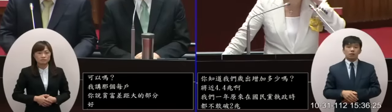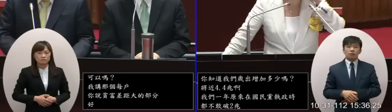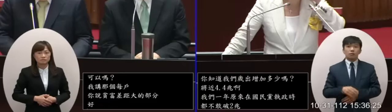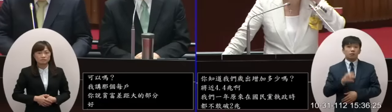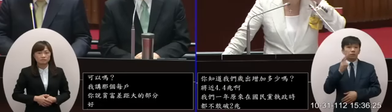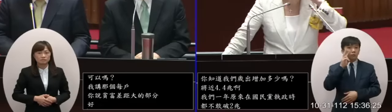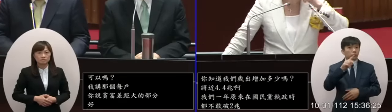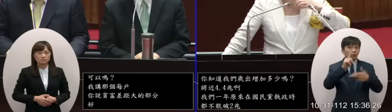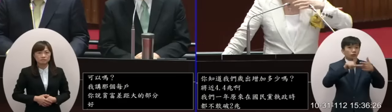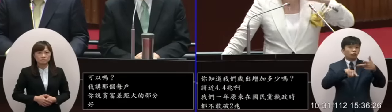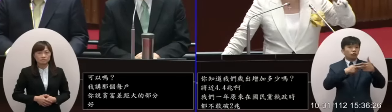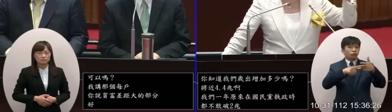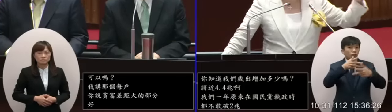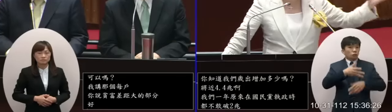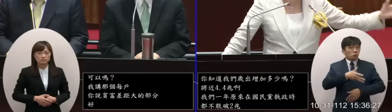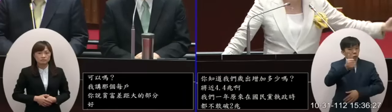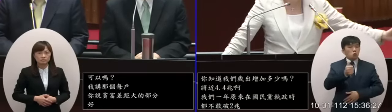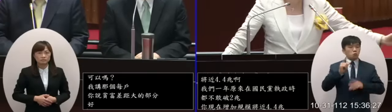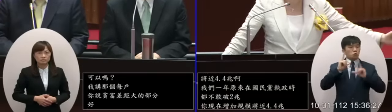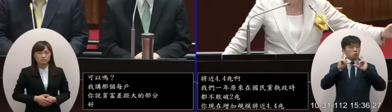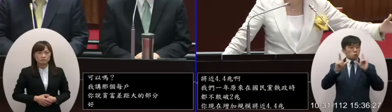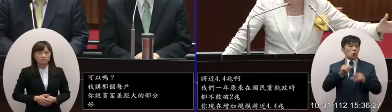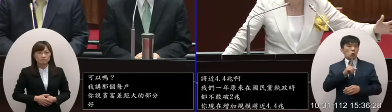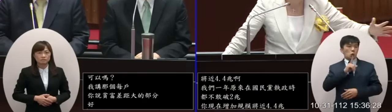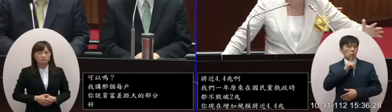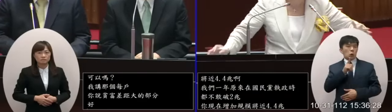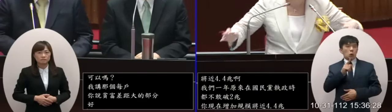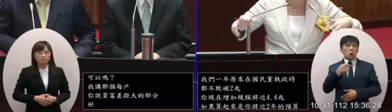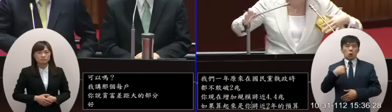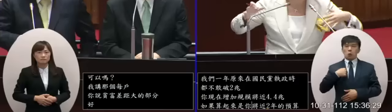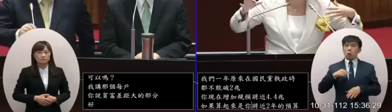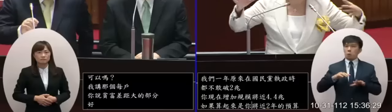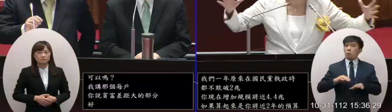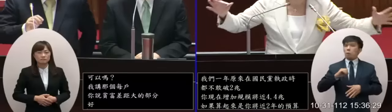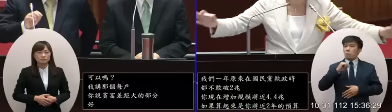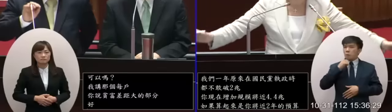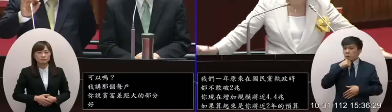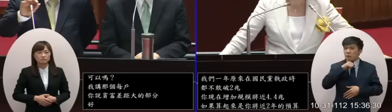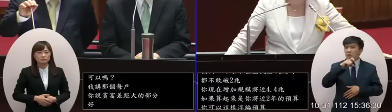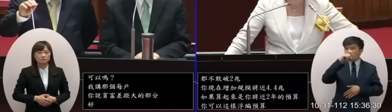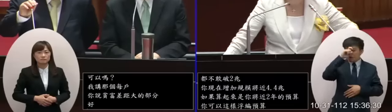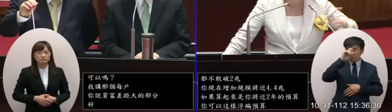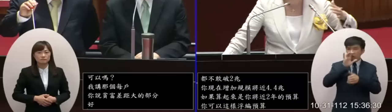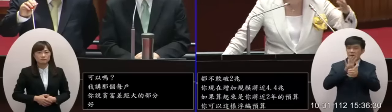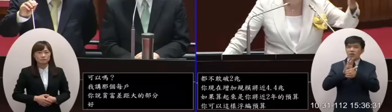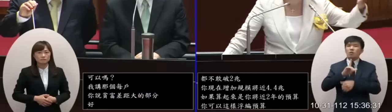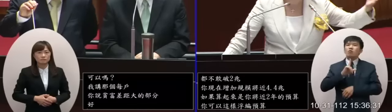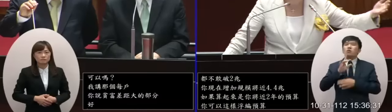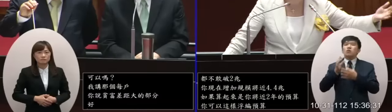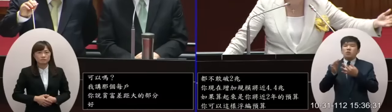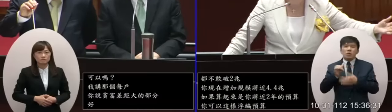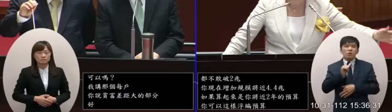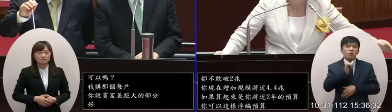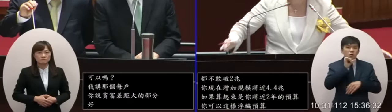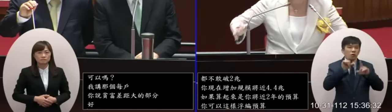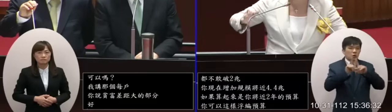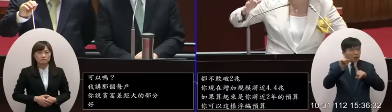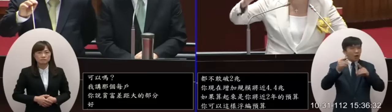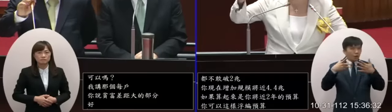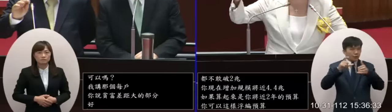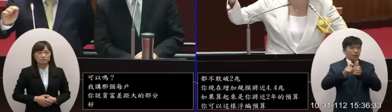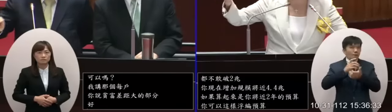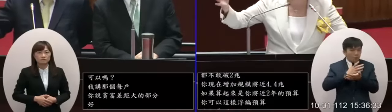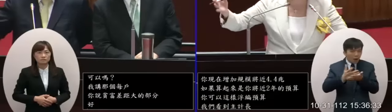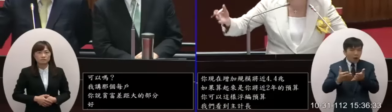长呢，他还这个信誓旦旦的讲说，哎呀，我们现在要解决这个贫富的问题，从税制的改制啦，